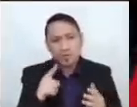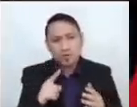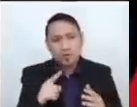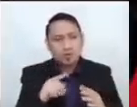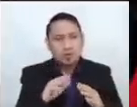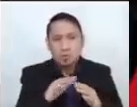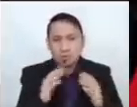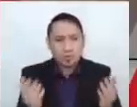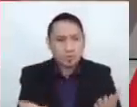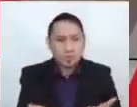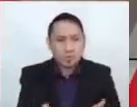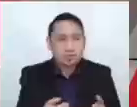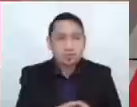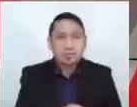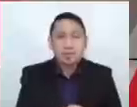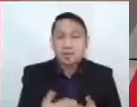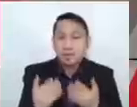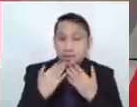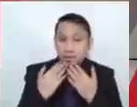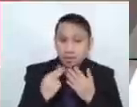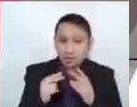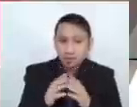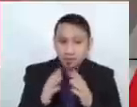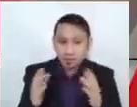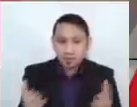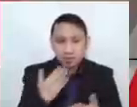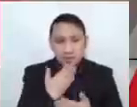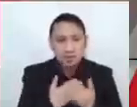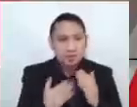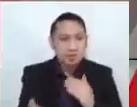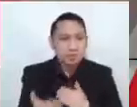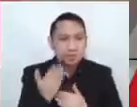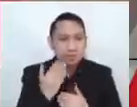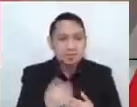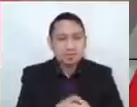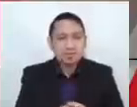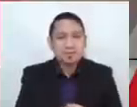Silvestre Bello III, maraming salamat po sa inyo at magandang umaga po. Magandang